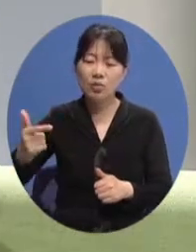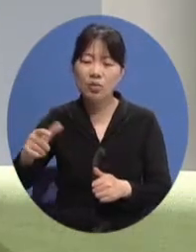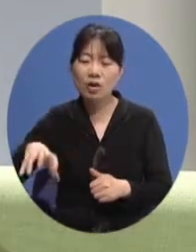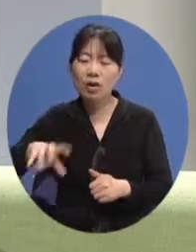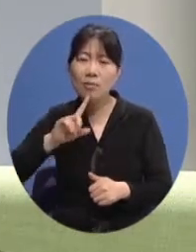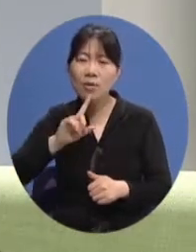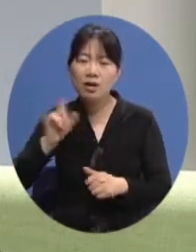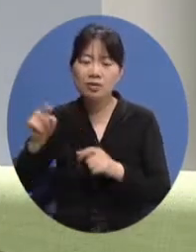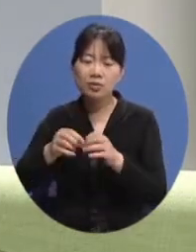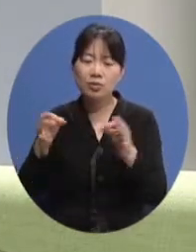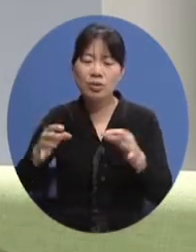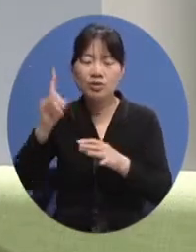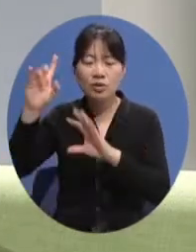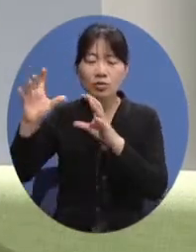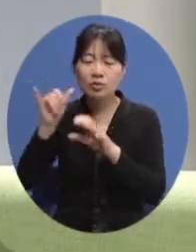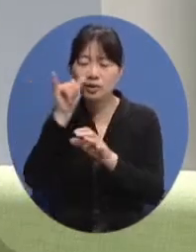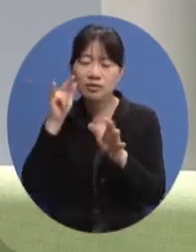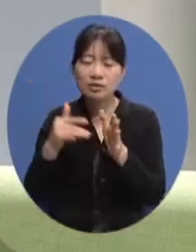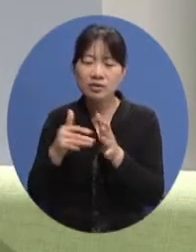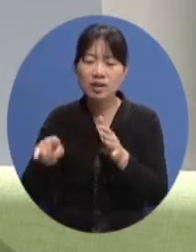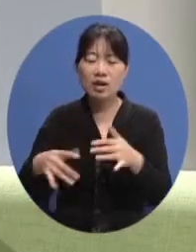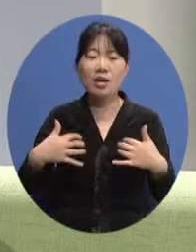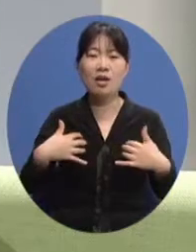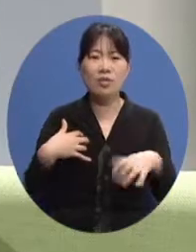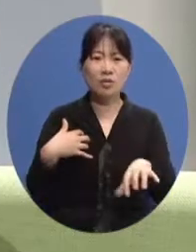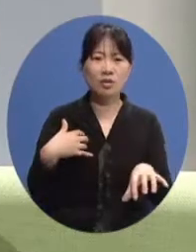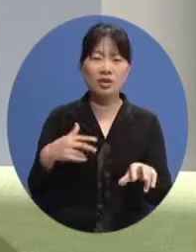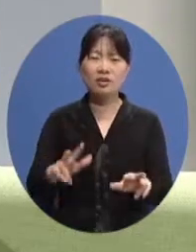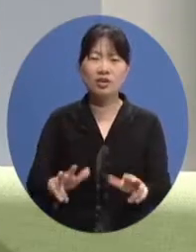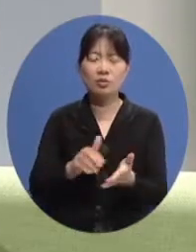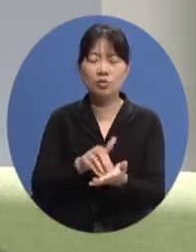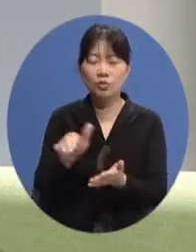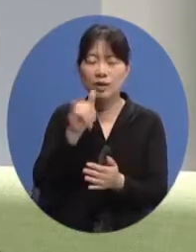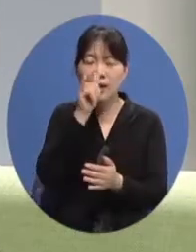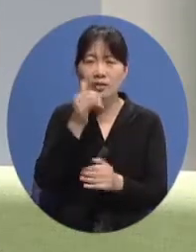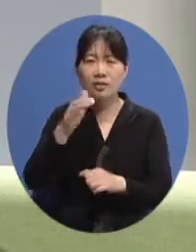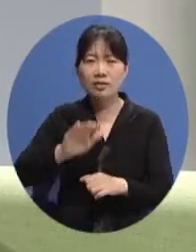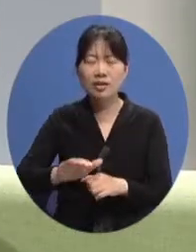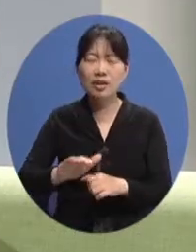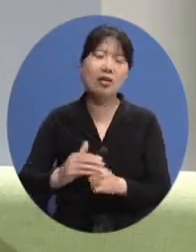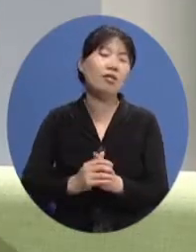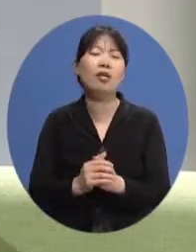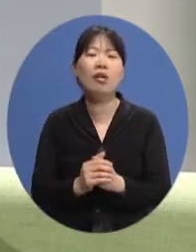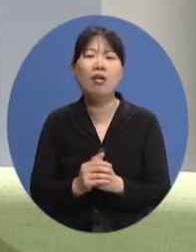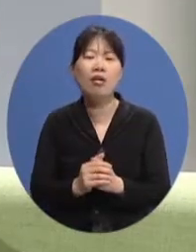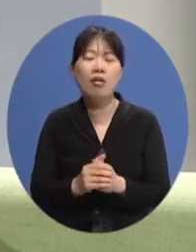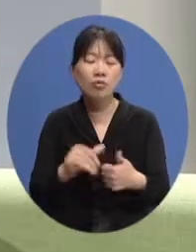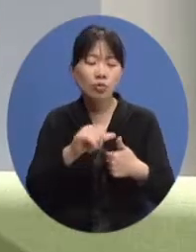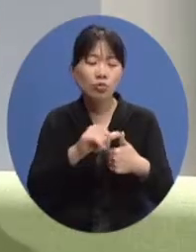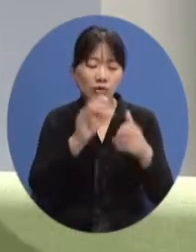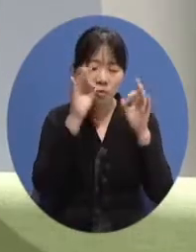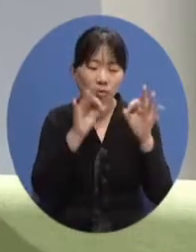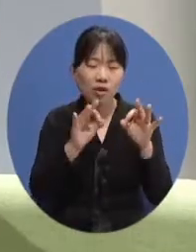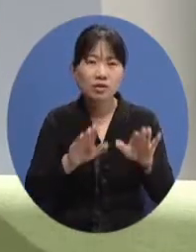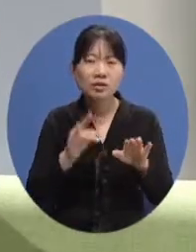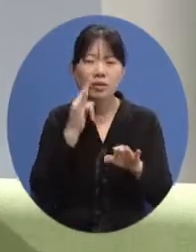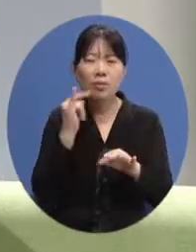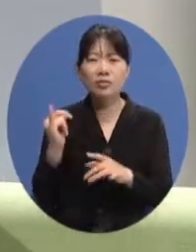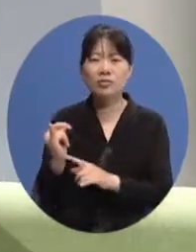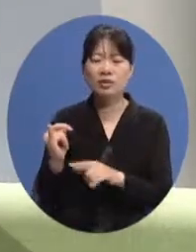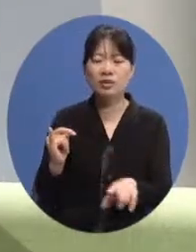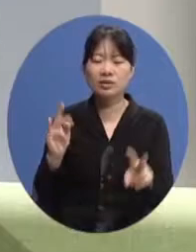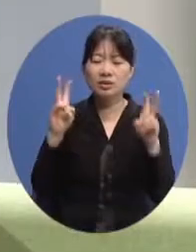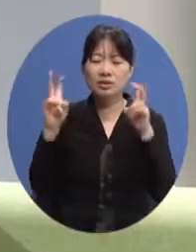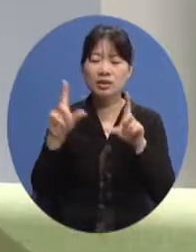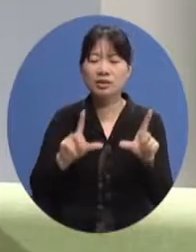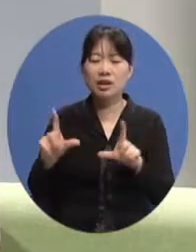그동안은 천국이었는데 거기에 그 낙원에서 이제 추방이 된 건데 특히나 소중이 같은 경우는 어머님이 지금